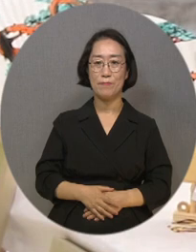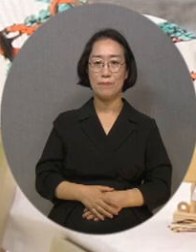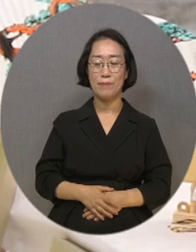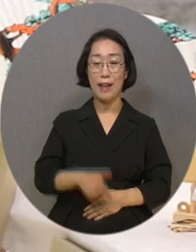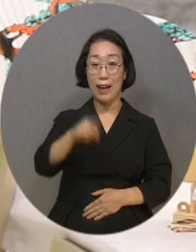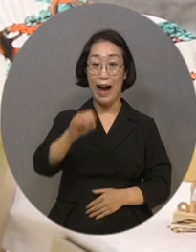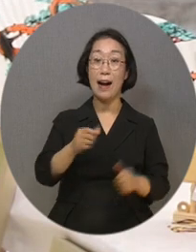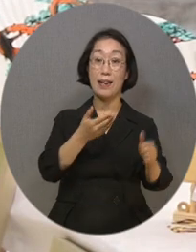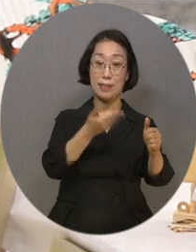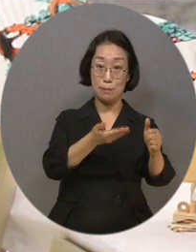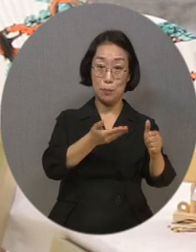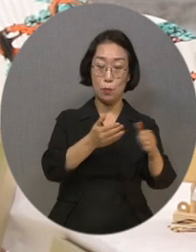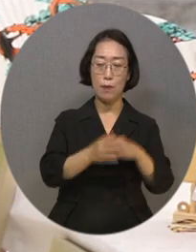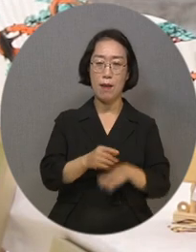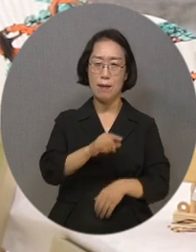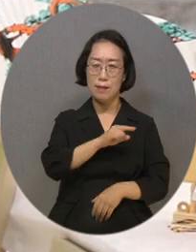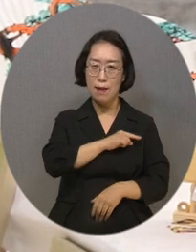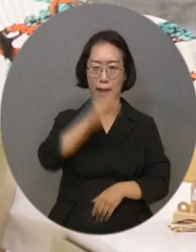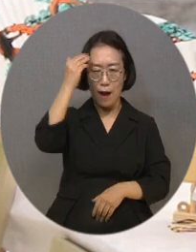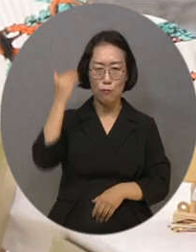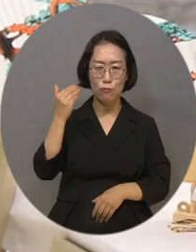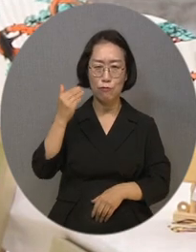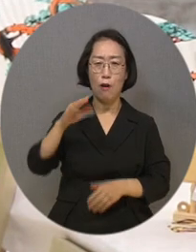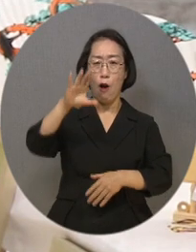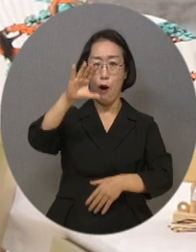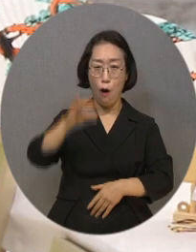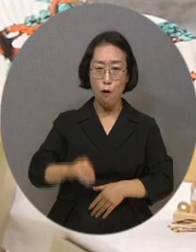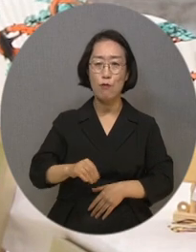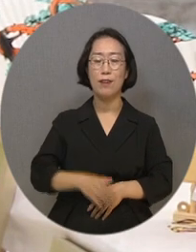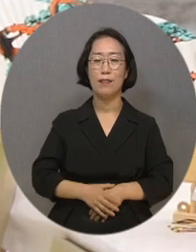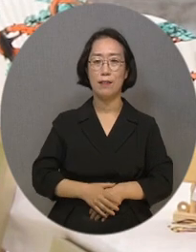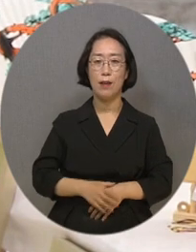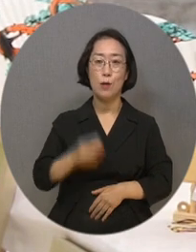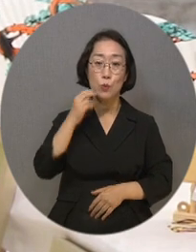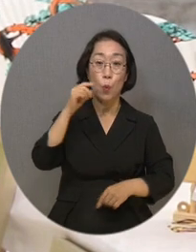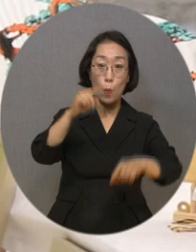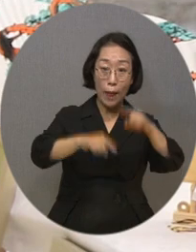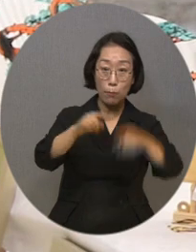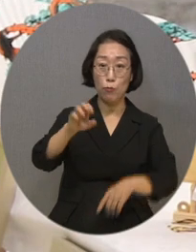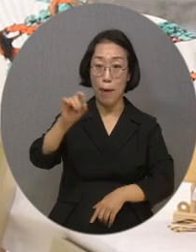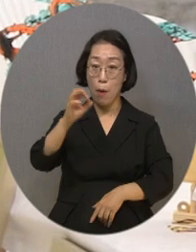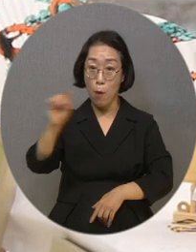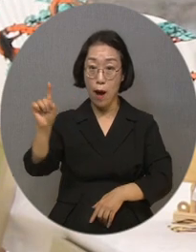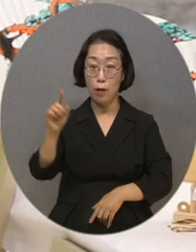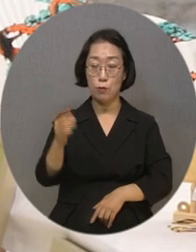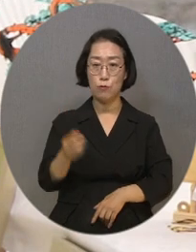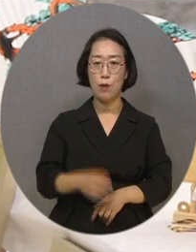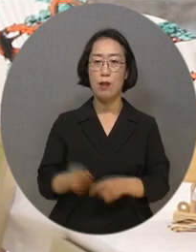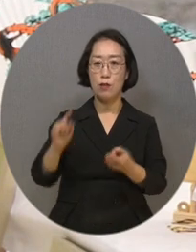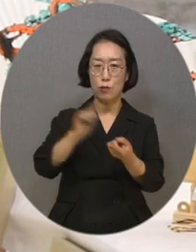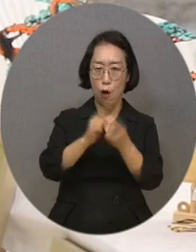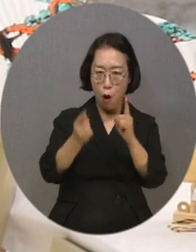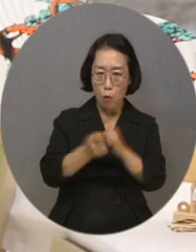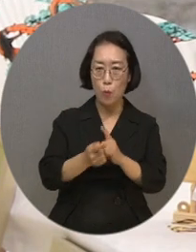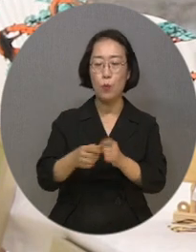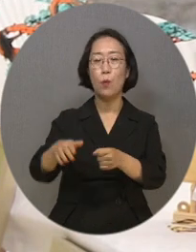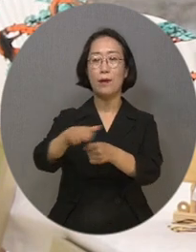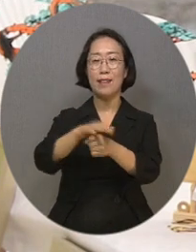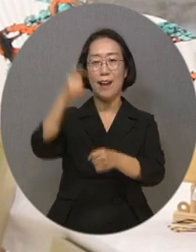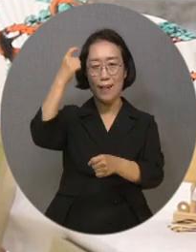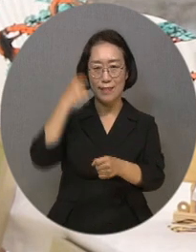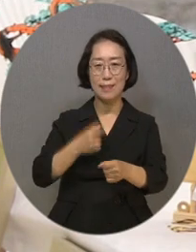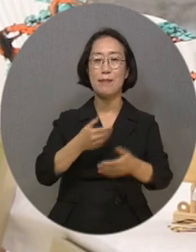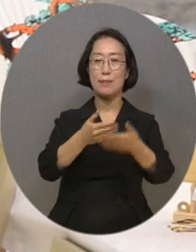강금복 작가는 가장 한국적인 소나무와 매화를 통해 상생과 사랑을 표현합니다. 가지가